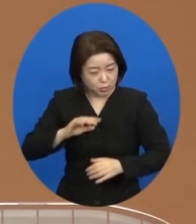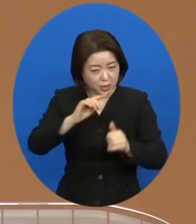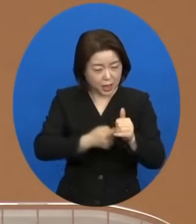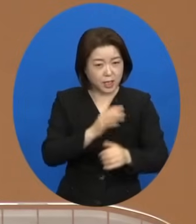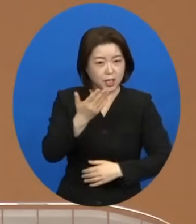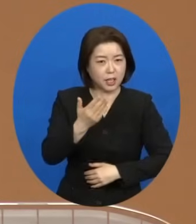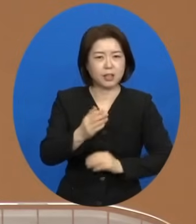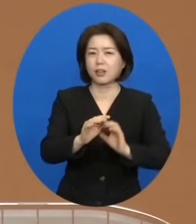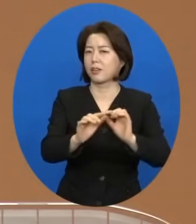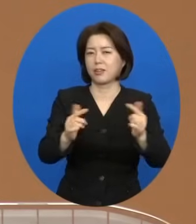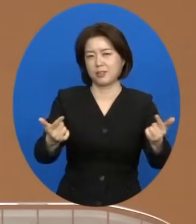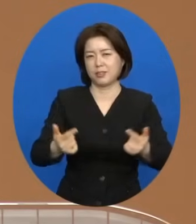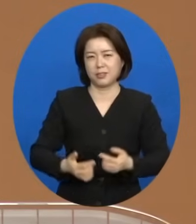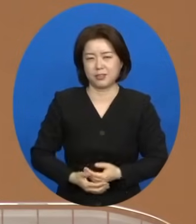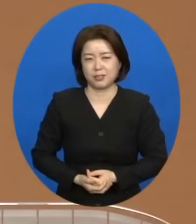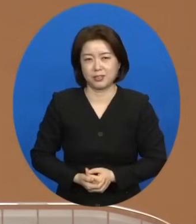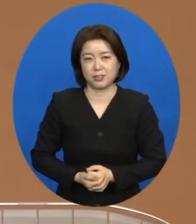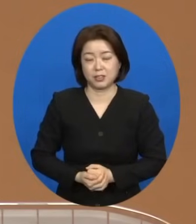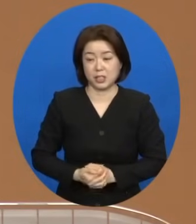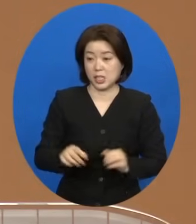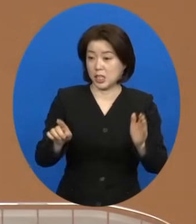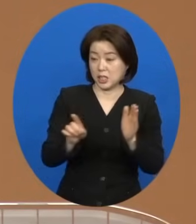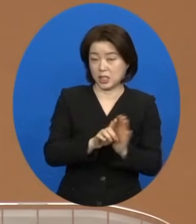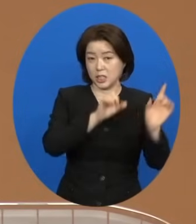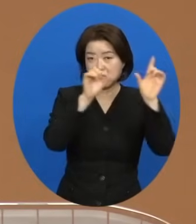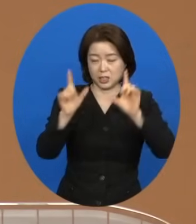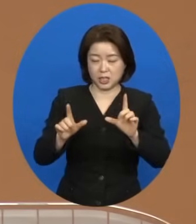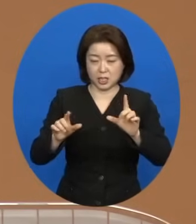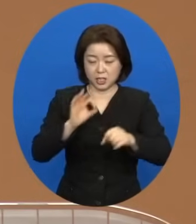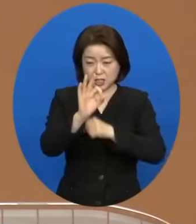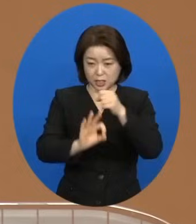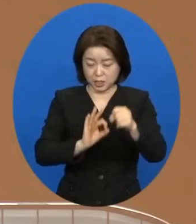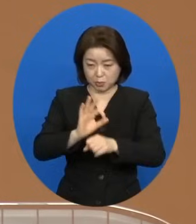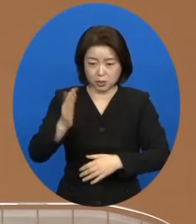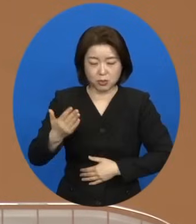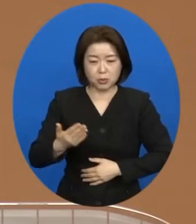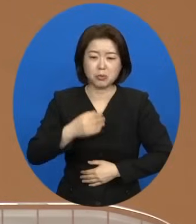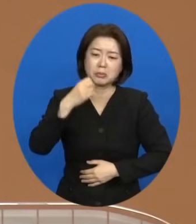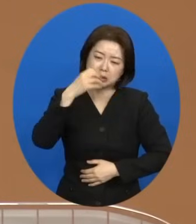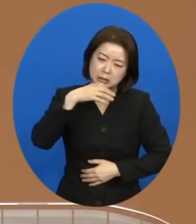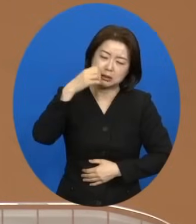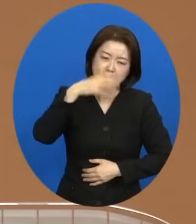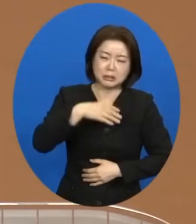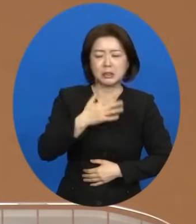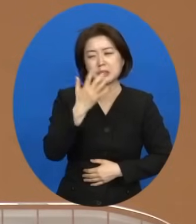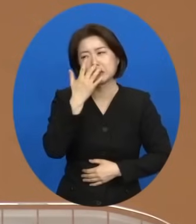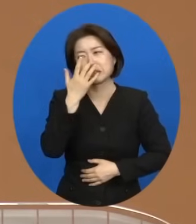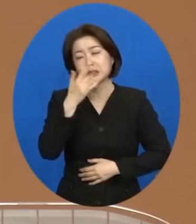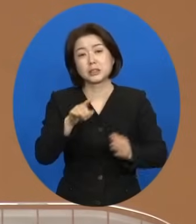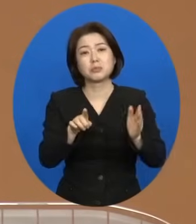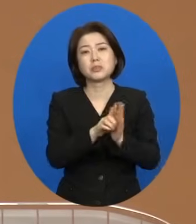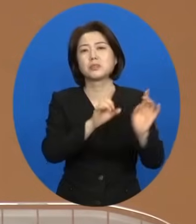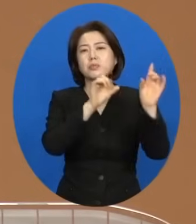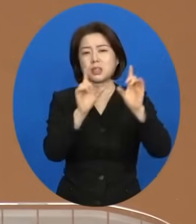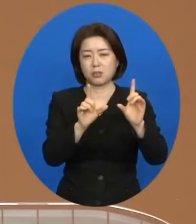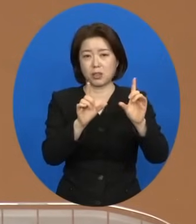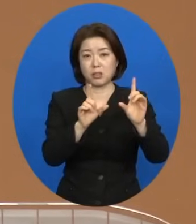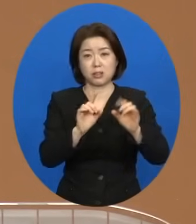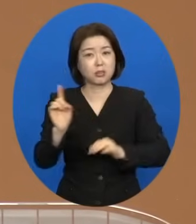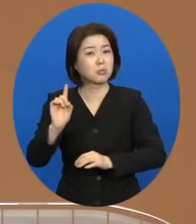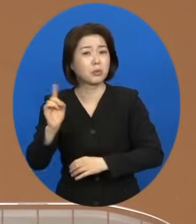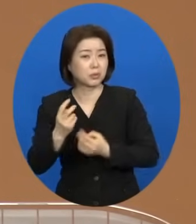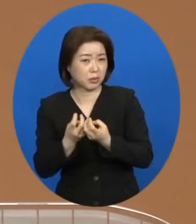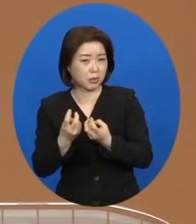보여주죠 신앙생활 한지 10년이 되어도 여전히 선데이 크리스천으로 머물러 있을 수 있어요 그 하나님 어떻게 하시는 거예요